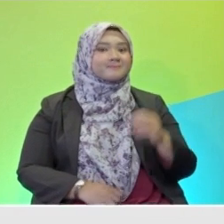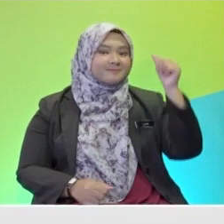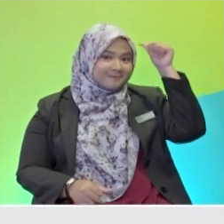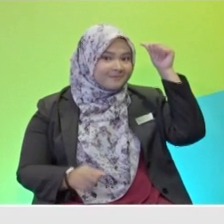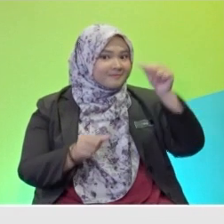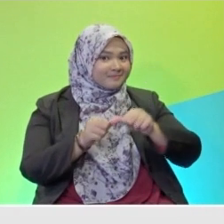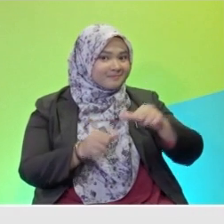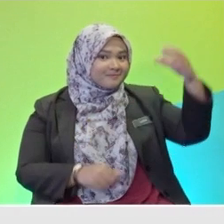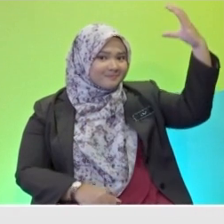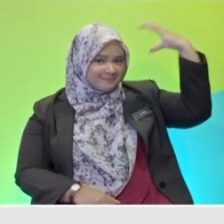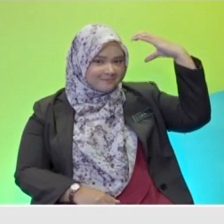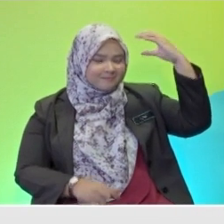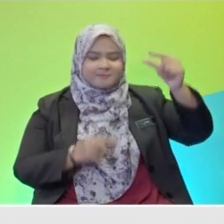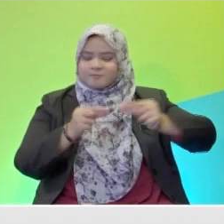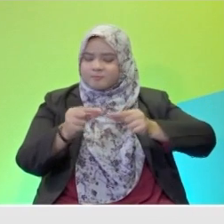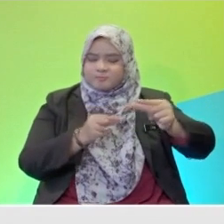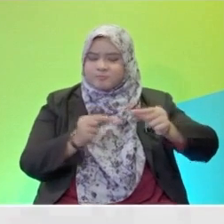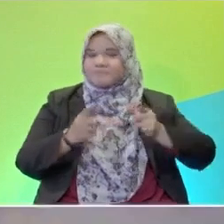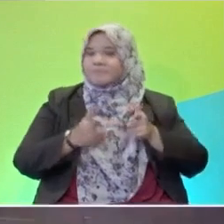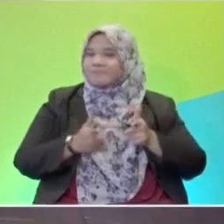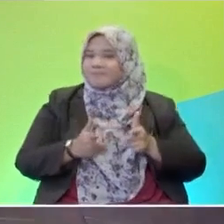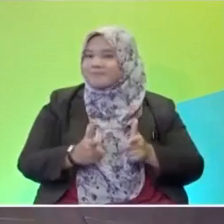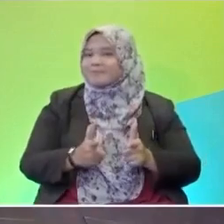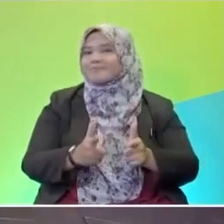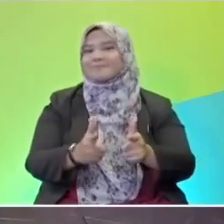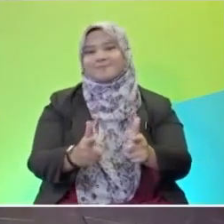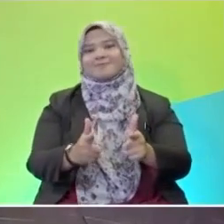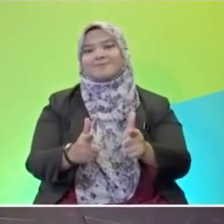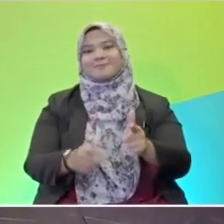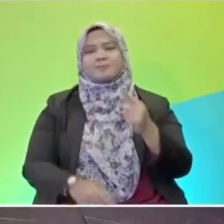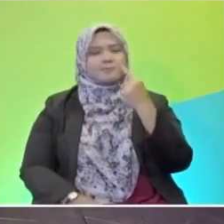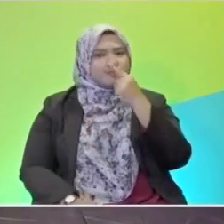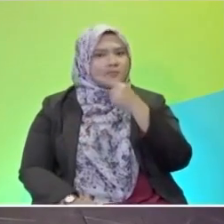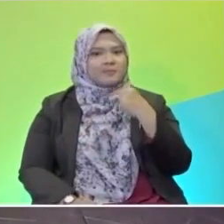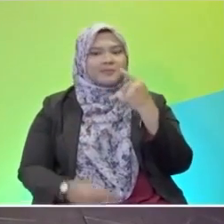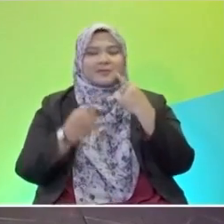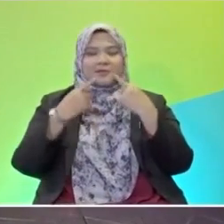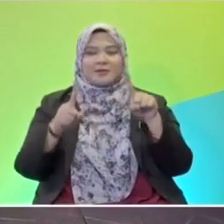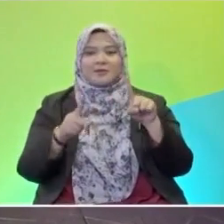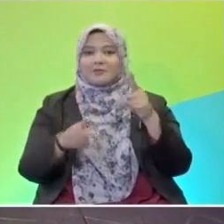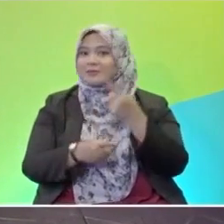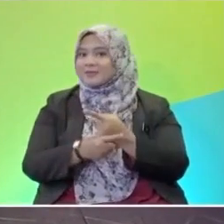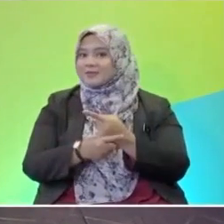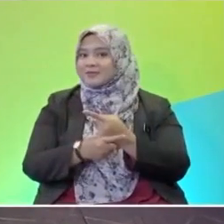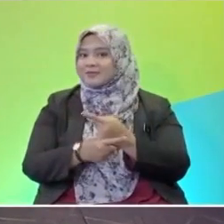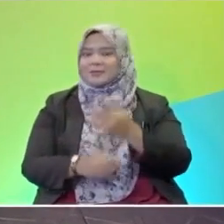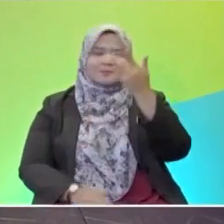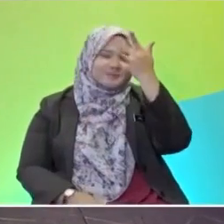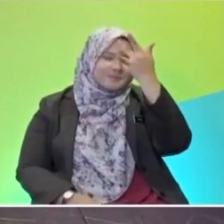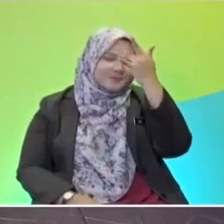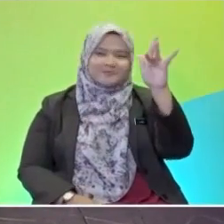lurus maka dengan kejayaan tersebut maka saya dengan rendah hati dan baik